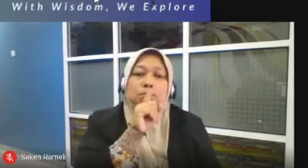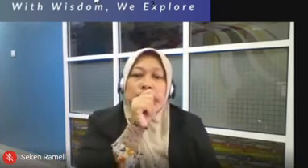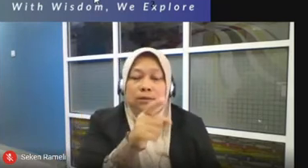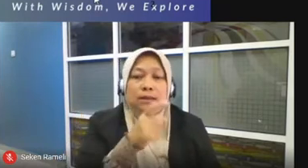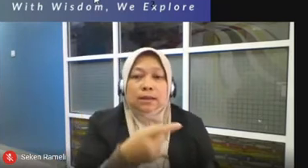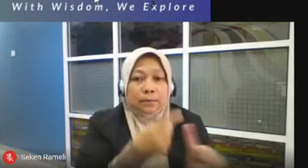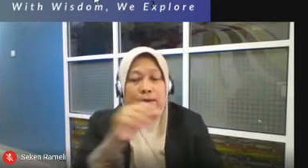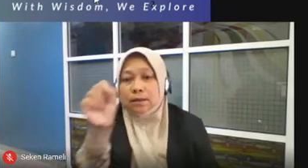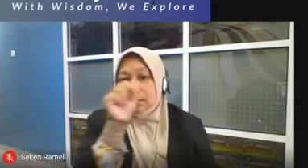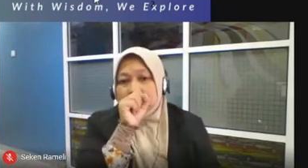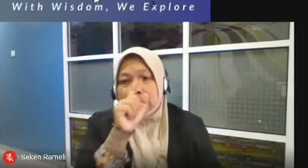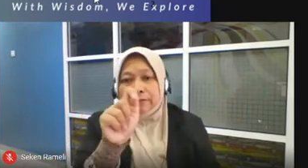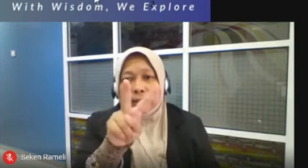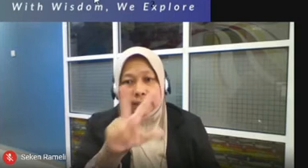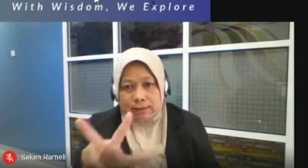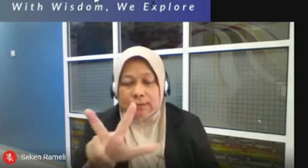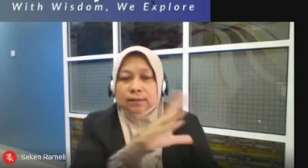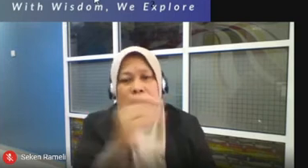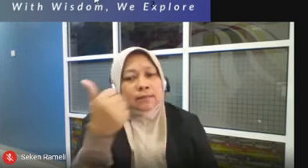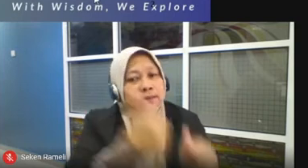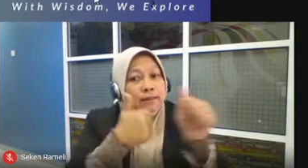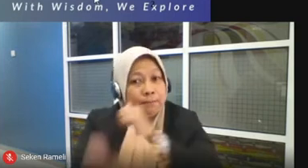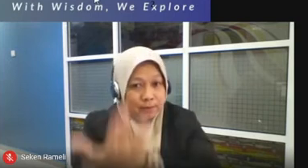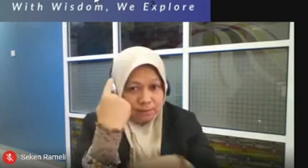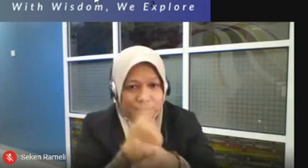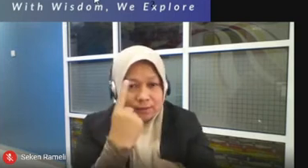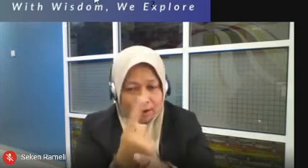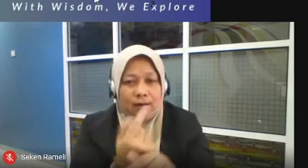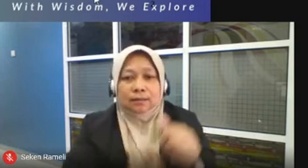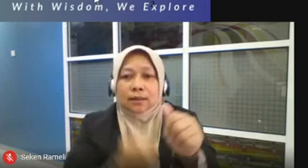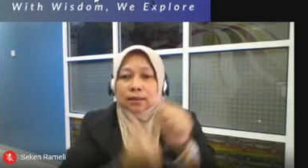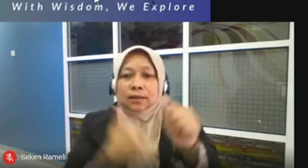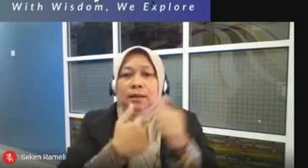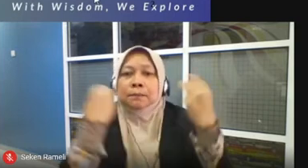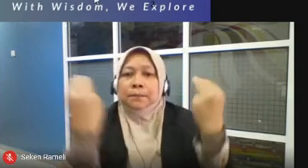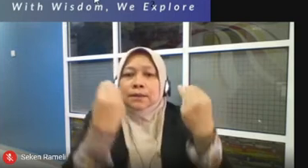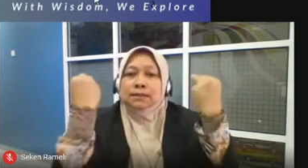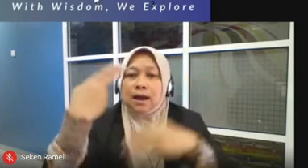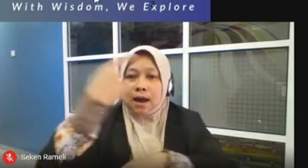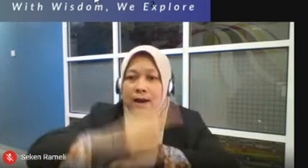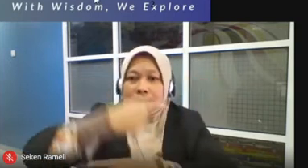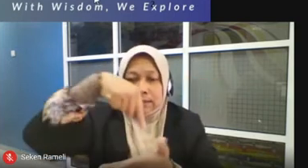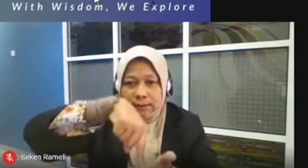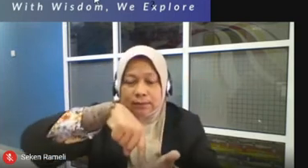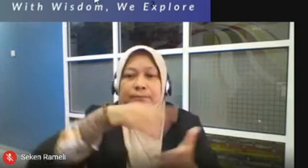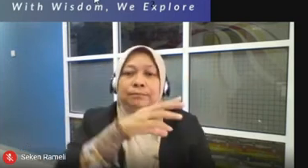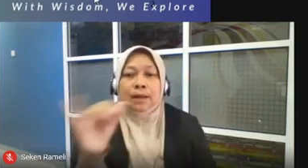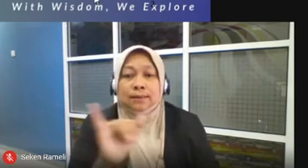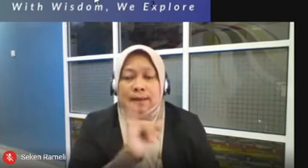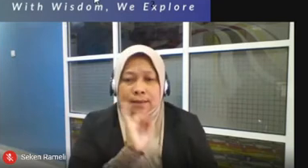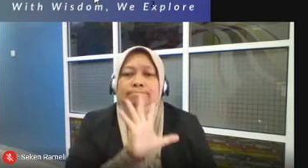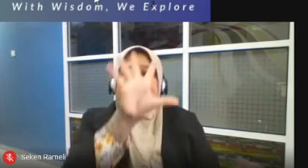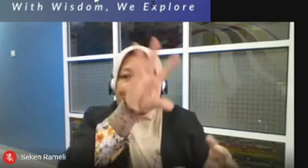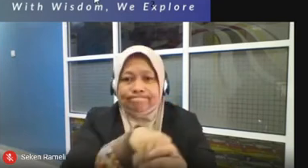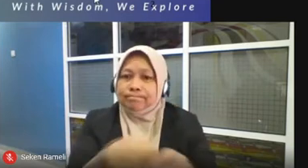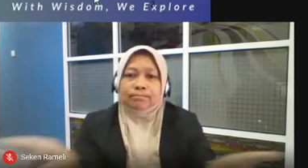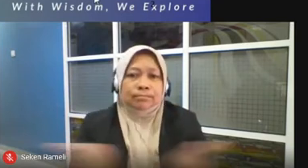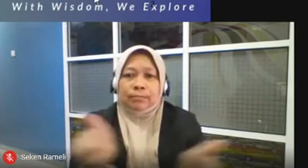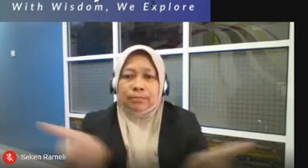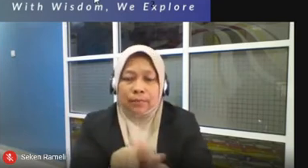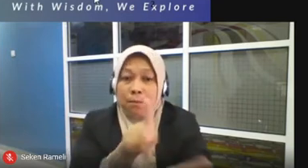di TV3, dan selalu tiap-tiap pagi kita nampak dia dalam Malaysia Hari Inilah. Okey, kemudian saya terlibat dengan